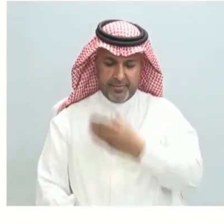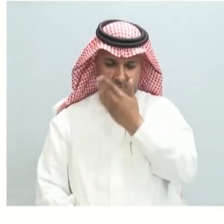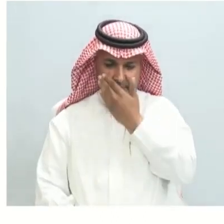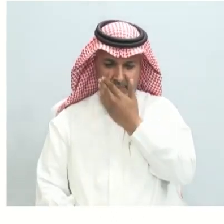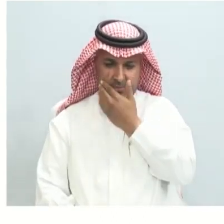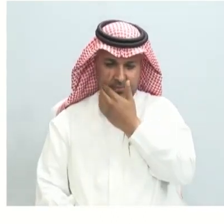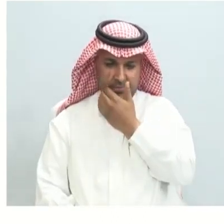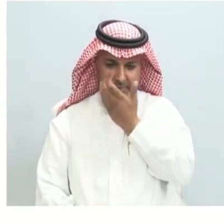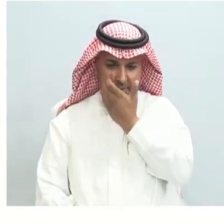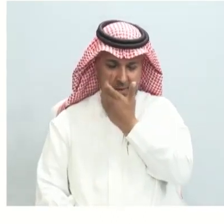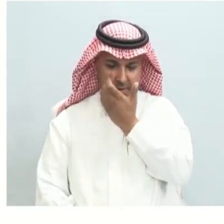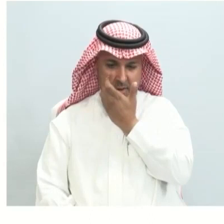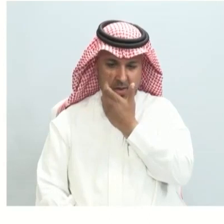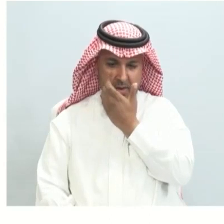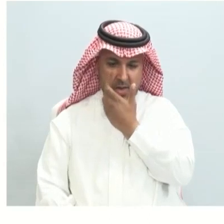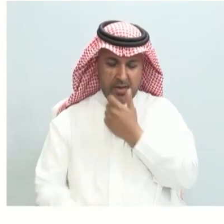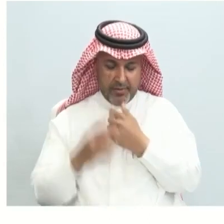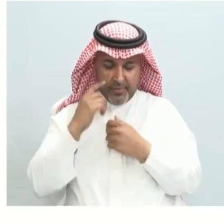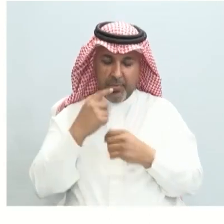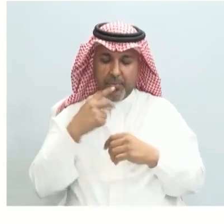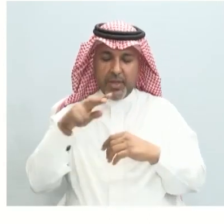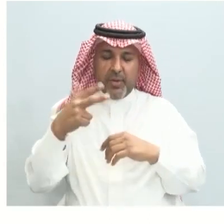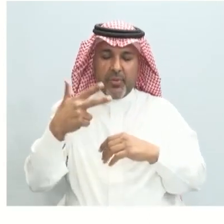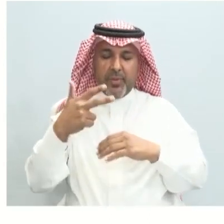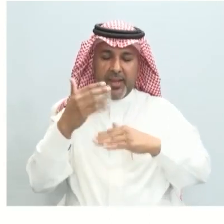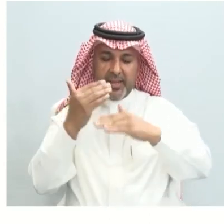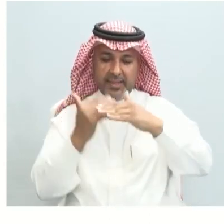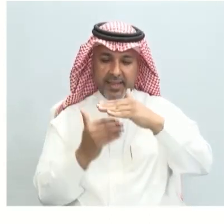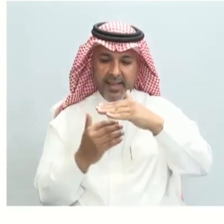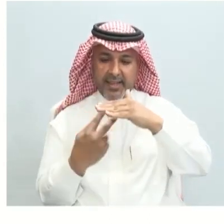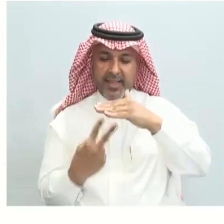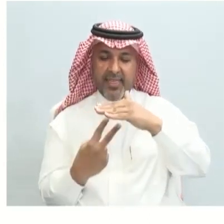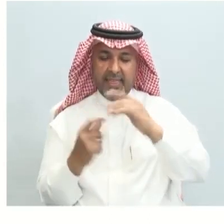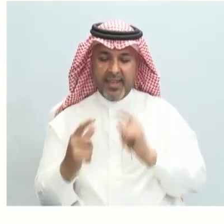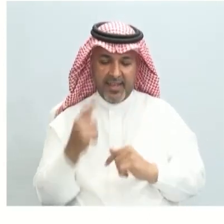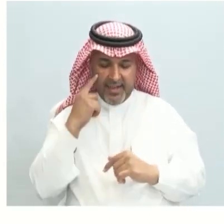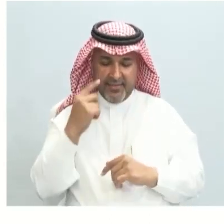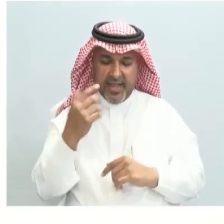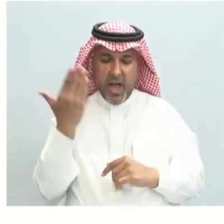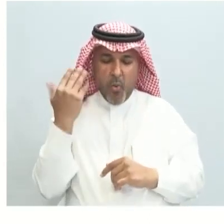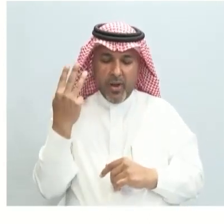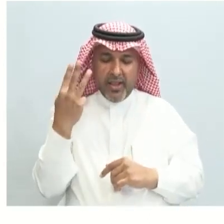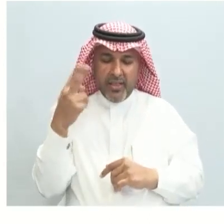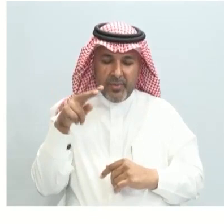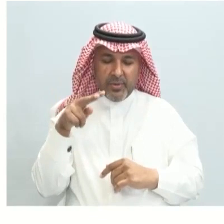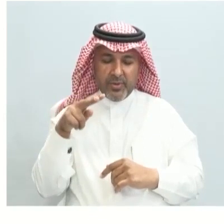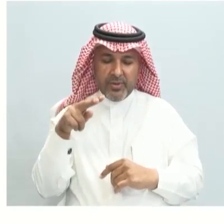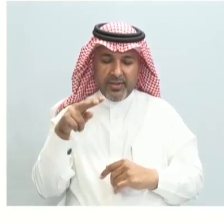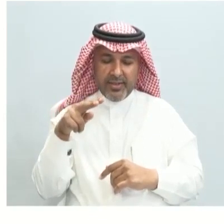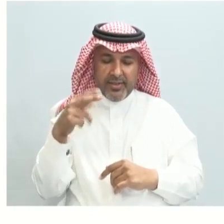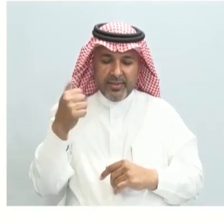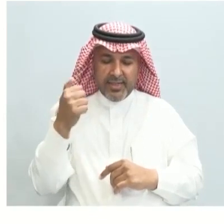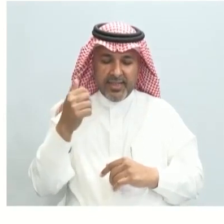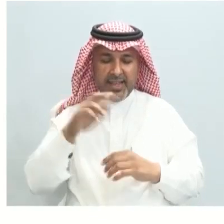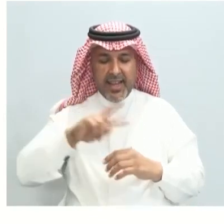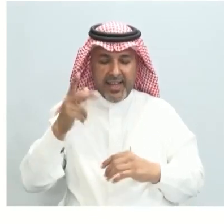360 بقول كم؟ بقول 180 درجة على القيمة المطلقة لـ 2, اللي هي تساوي كم؟ تساوي 90 درجة, يعني لو